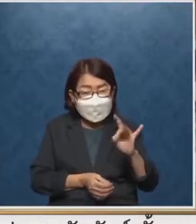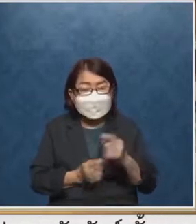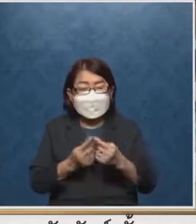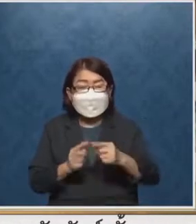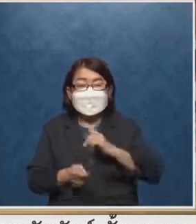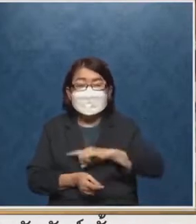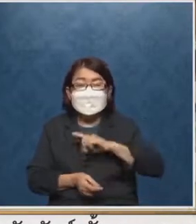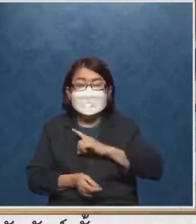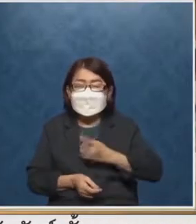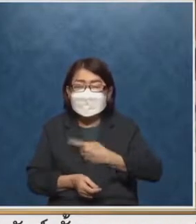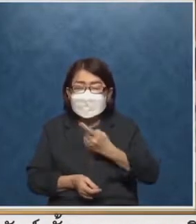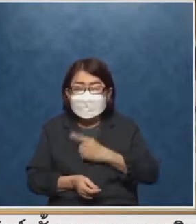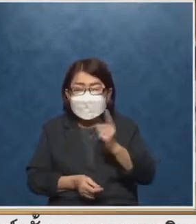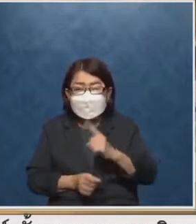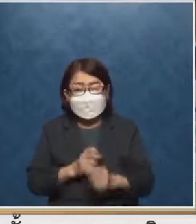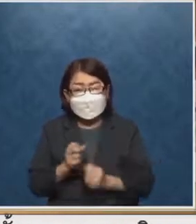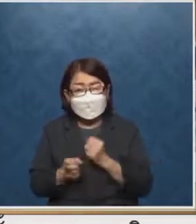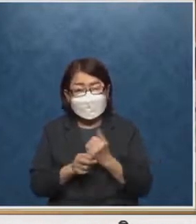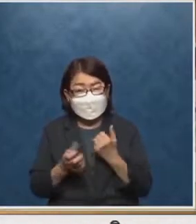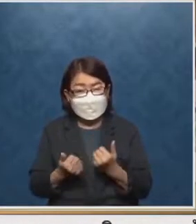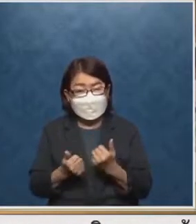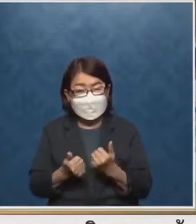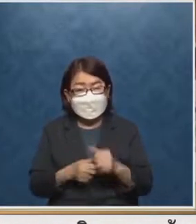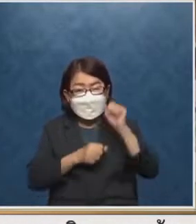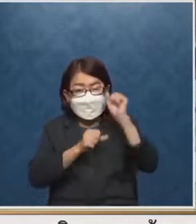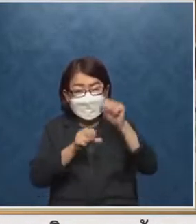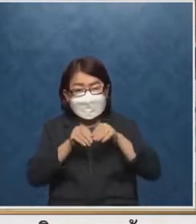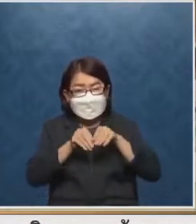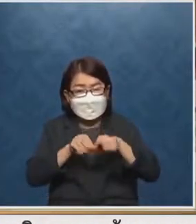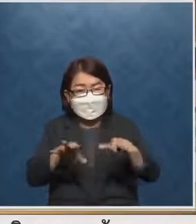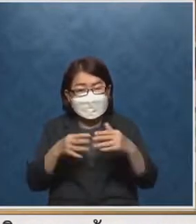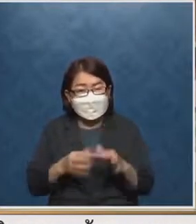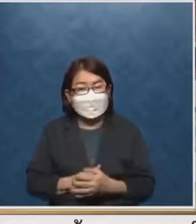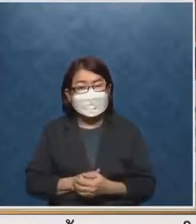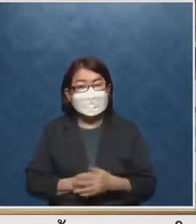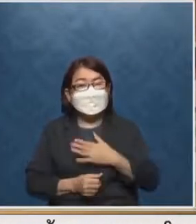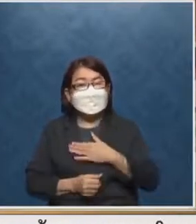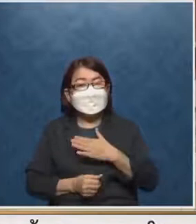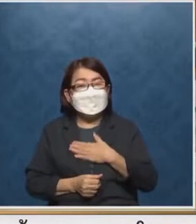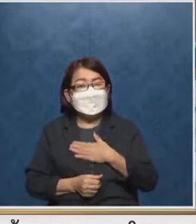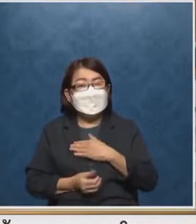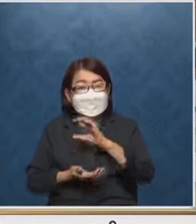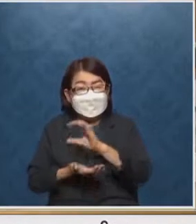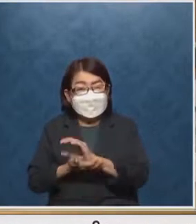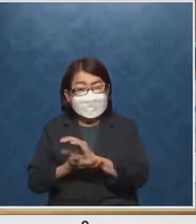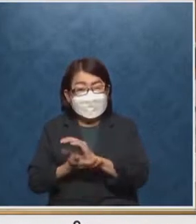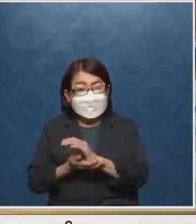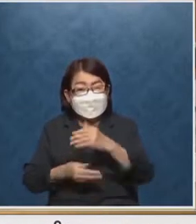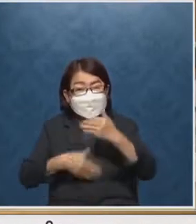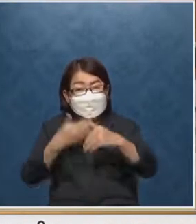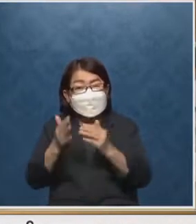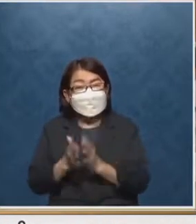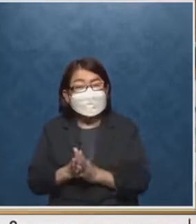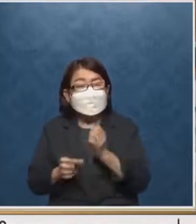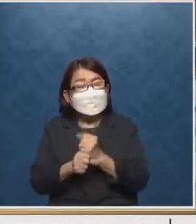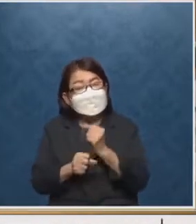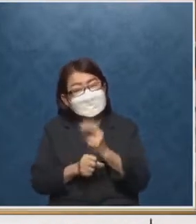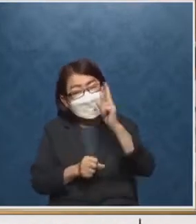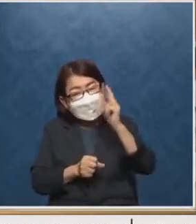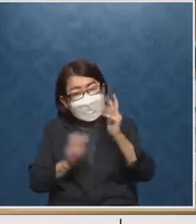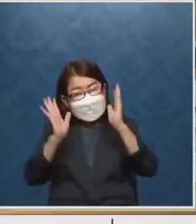ใจนะครับในปีล่าสุดนะครับซึ่งประกาศผลออกมา ITA ของกองทุนพัฒนาสื่อปลอดภัยและสร้างสร